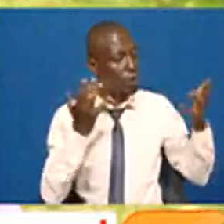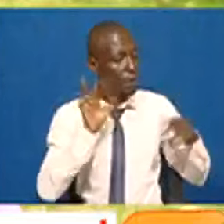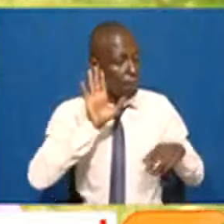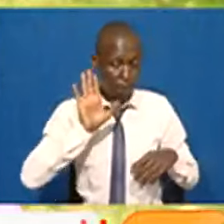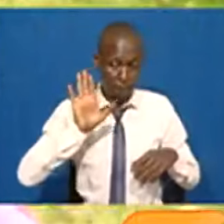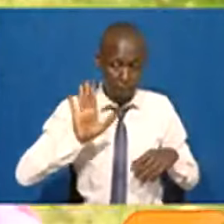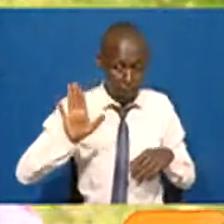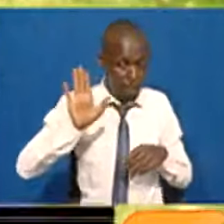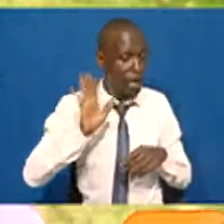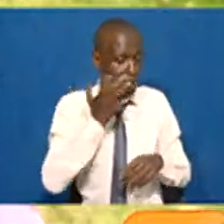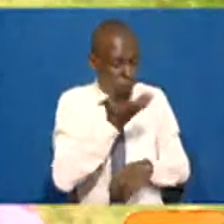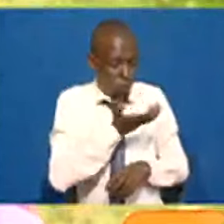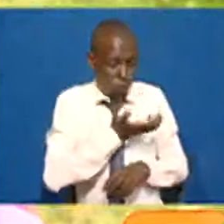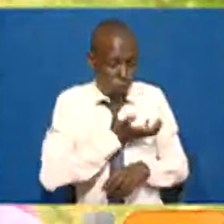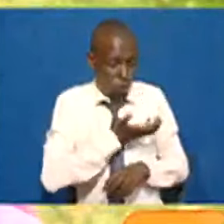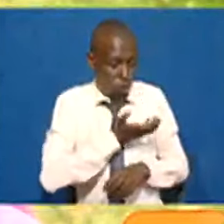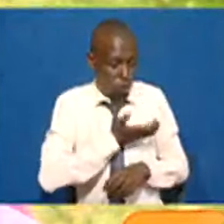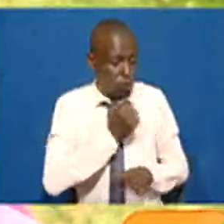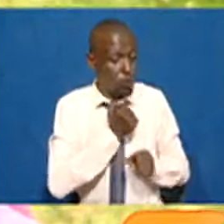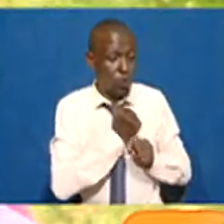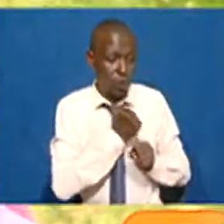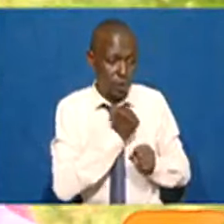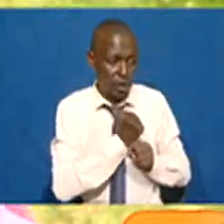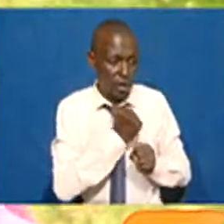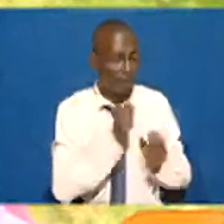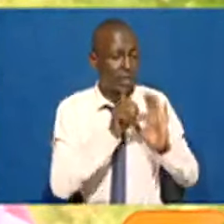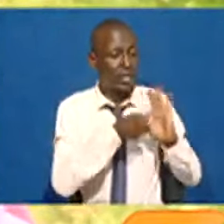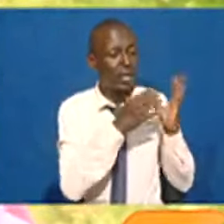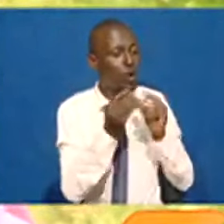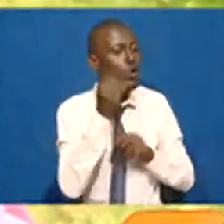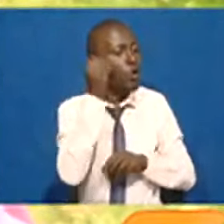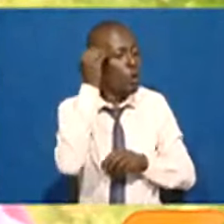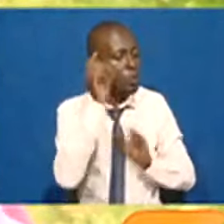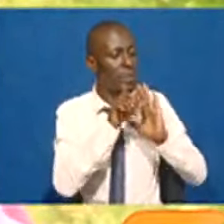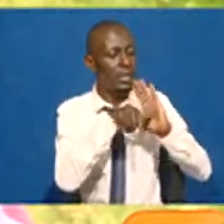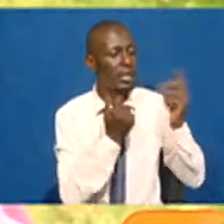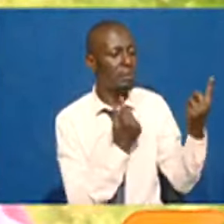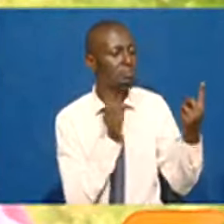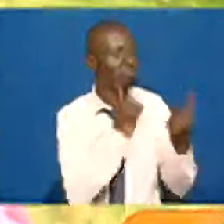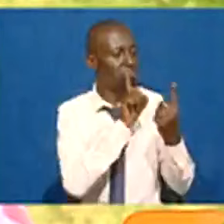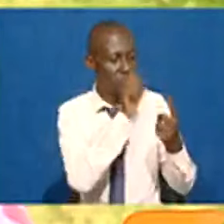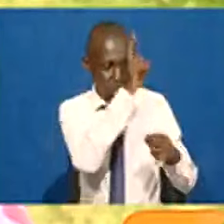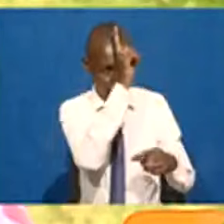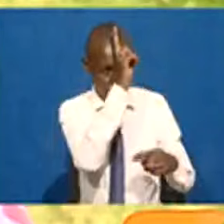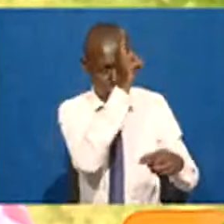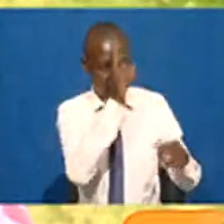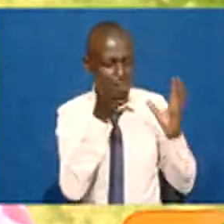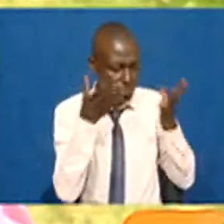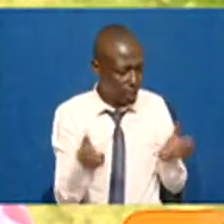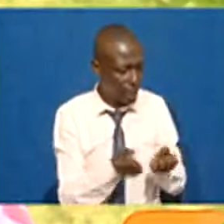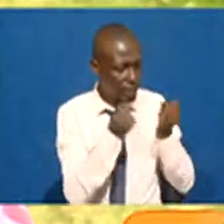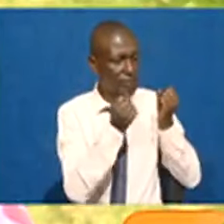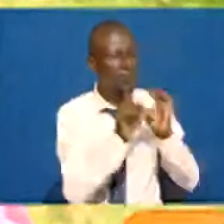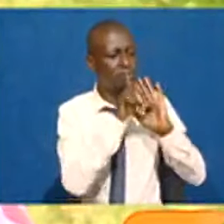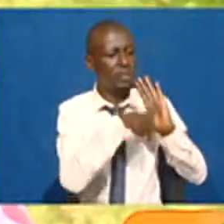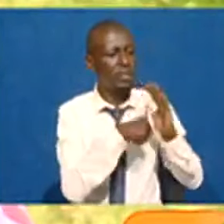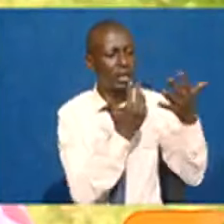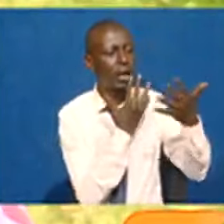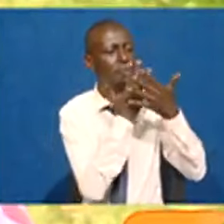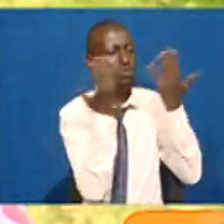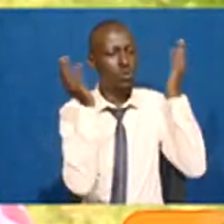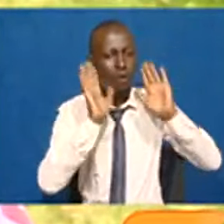ya aso kwenda kwa nyumba. Sasa akapata polisi hapo, wakamshika wakampeleka station,